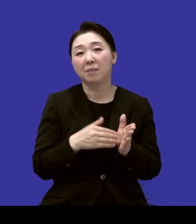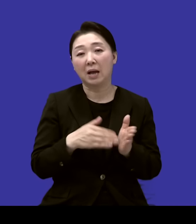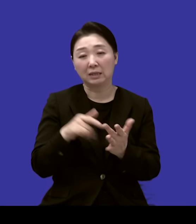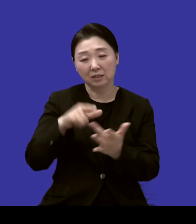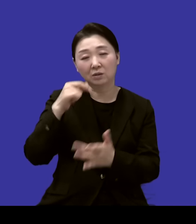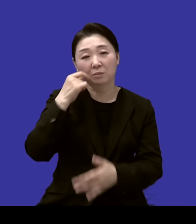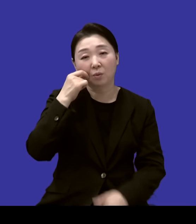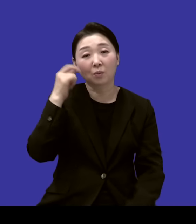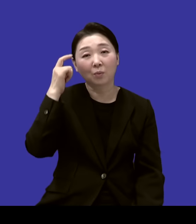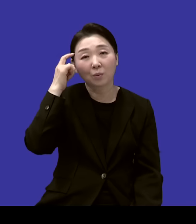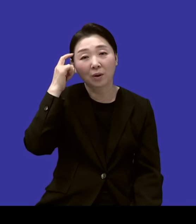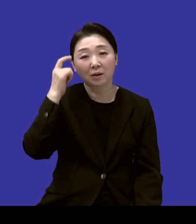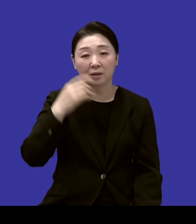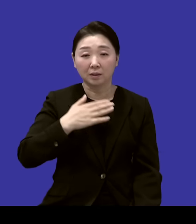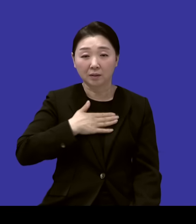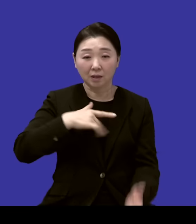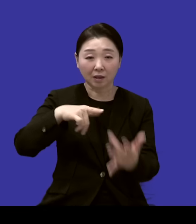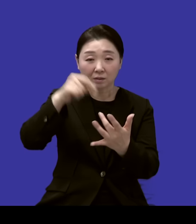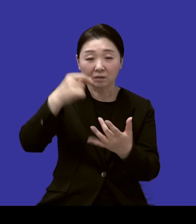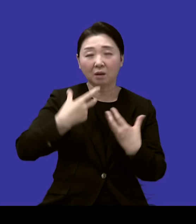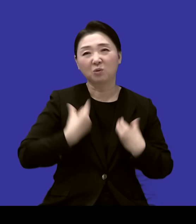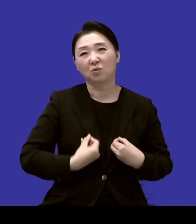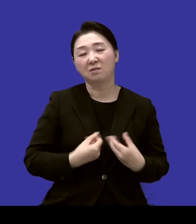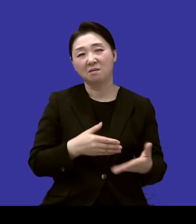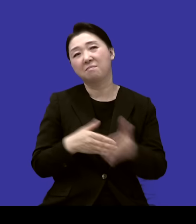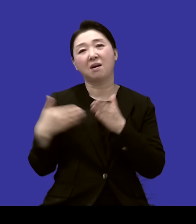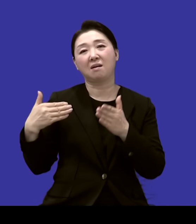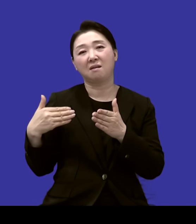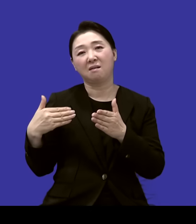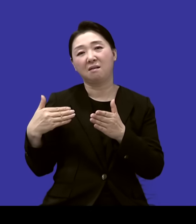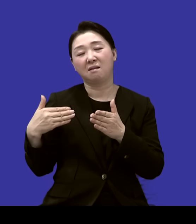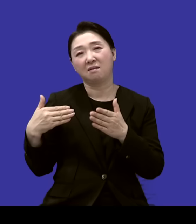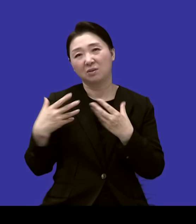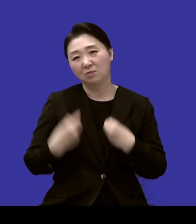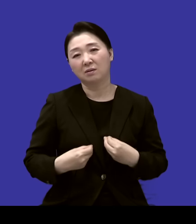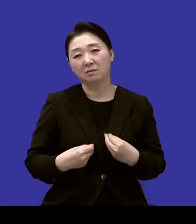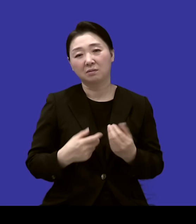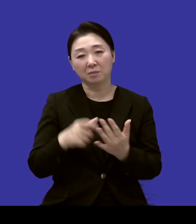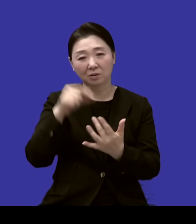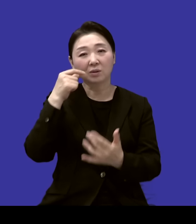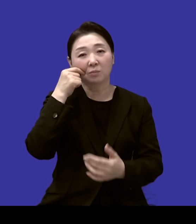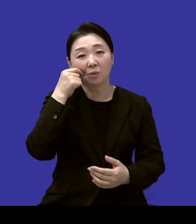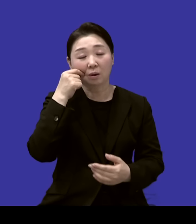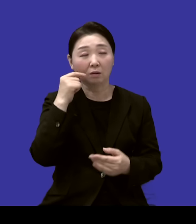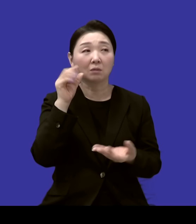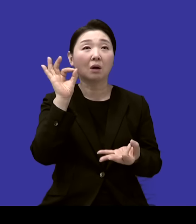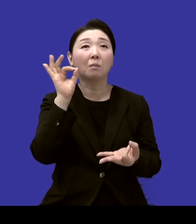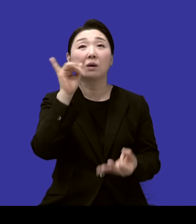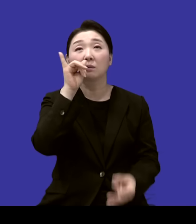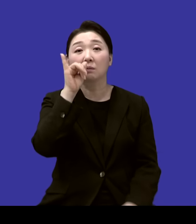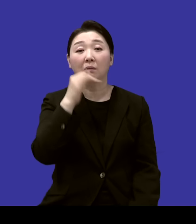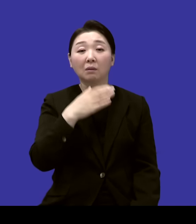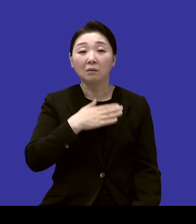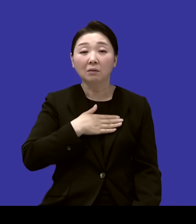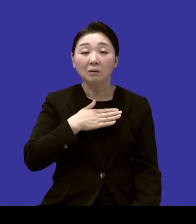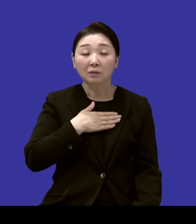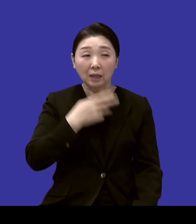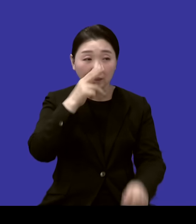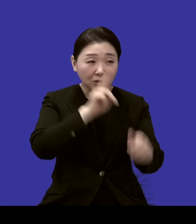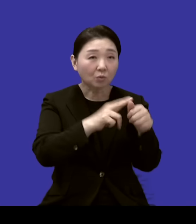선택도 못했어요. 왜냐하면 제가 선택하면 좌절하잖아요. 그래서 예. 선택을 못했어요. 그냥 가만히 있으면은 저는 시도 안 한